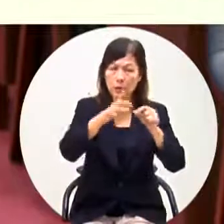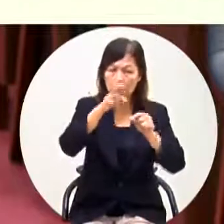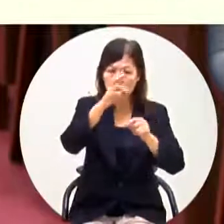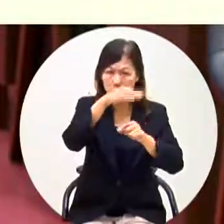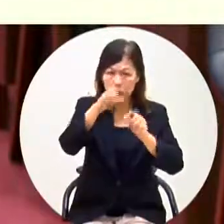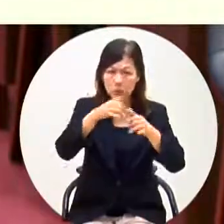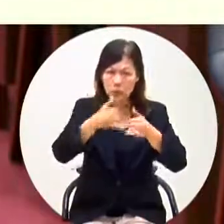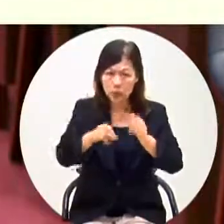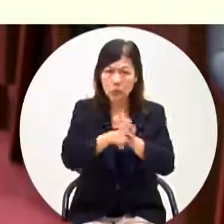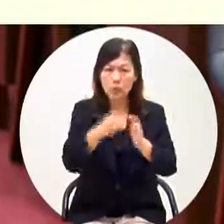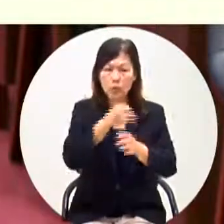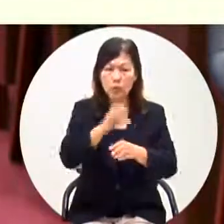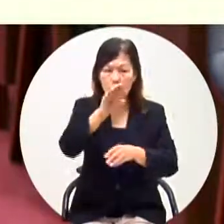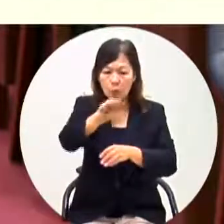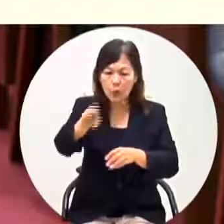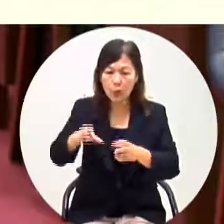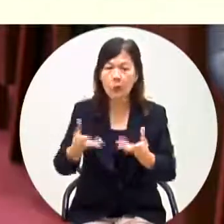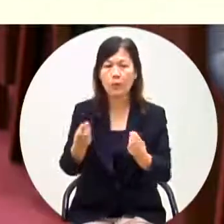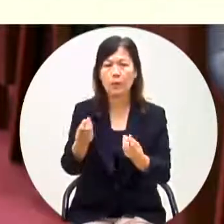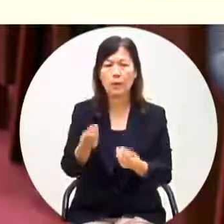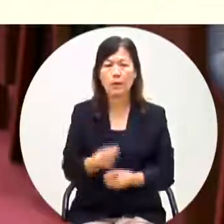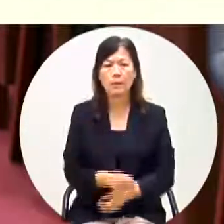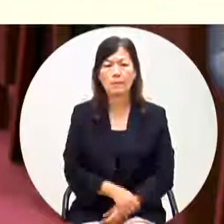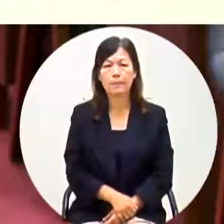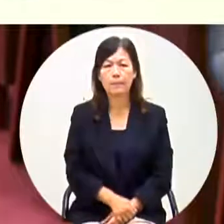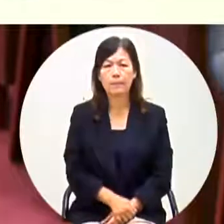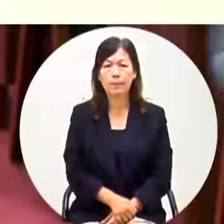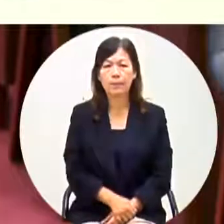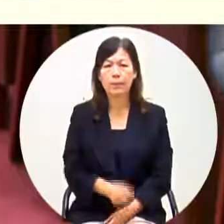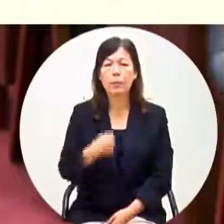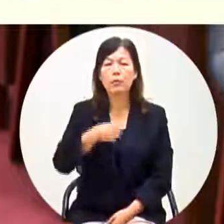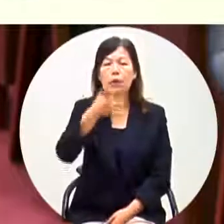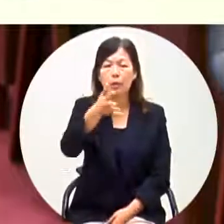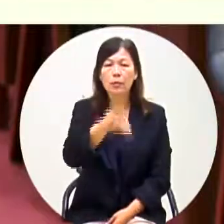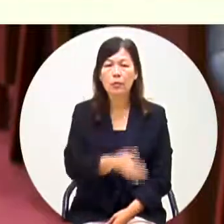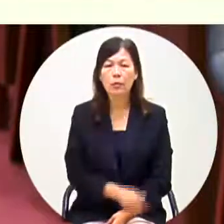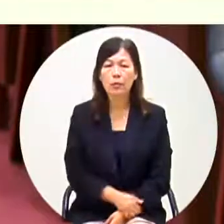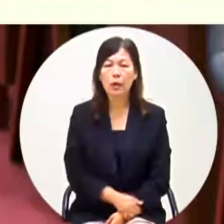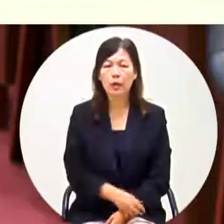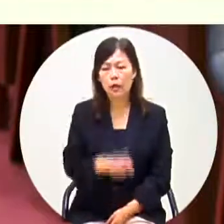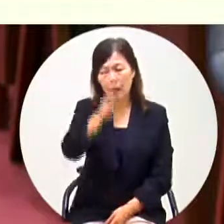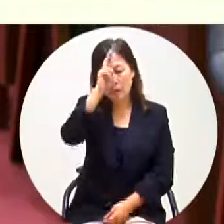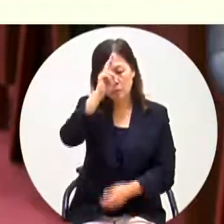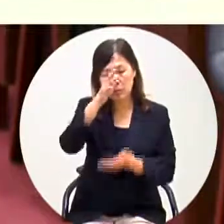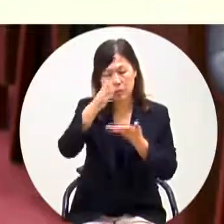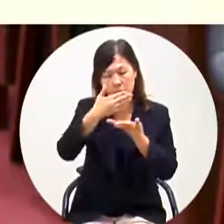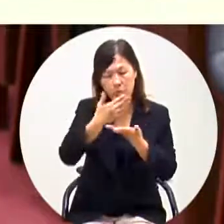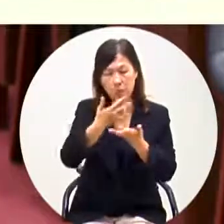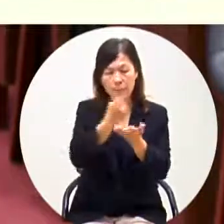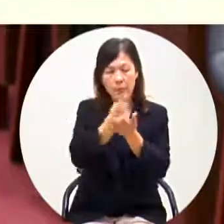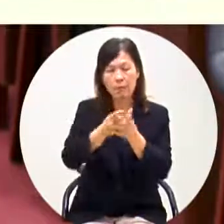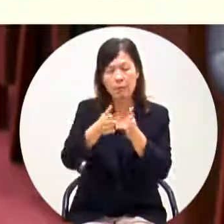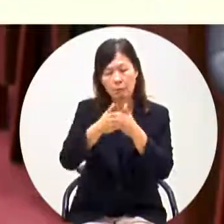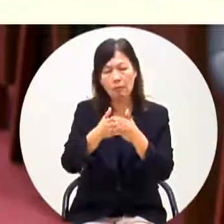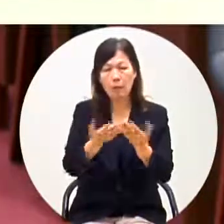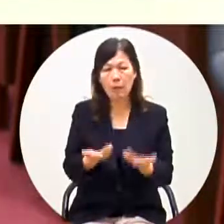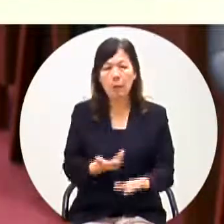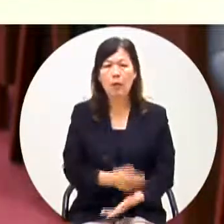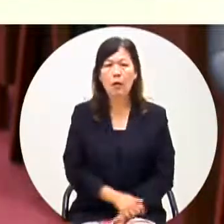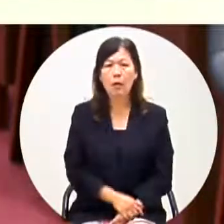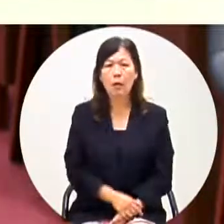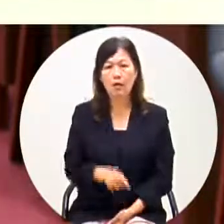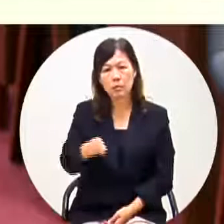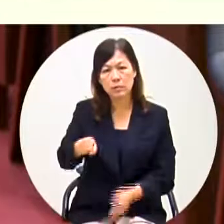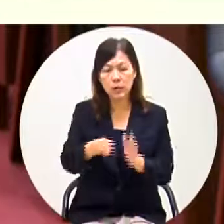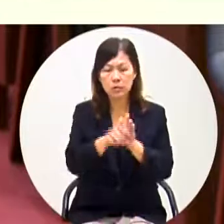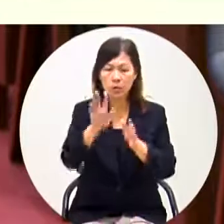借问的。啊，中昼时啊，大家爱食饭，人 而且这个地方又有人道工会区，好几千人在这个地